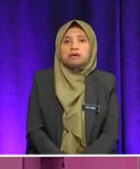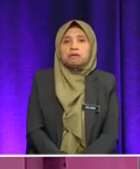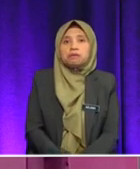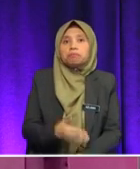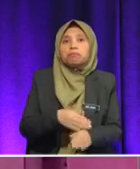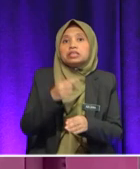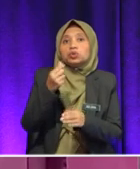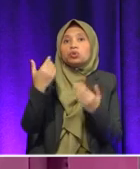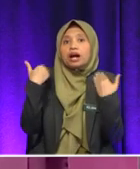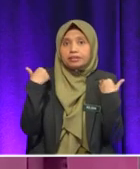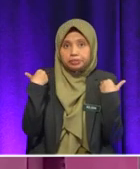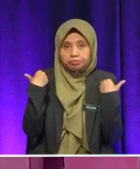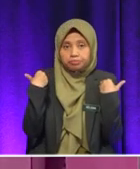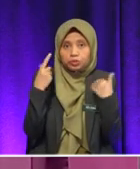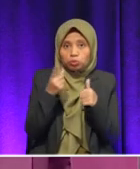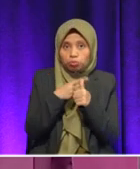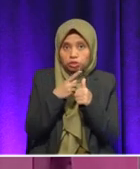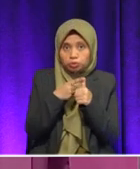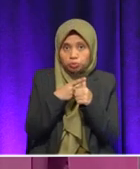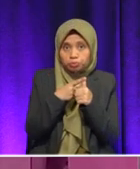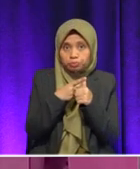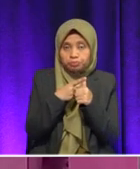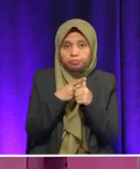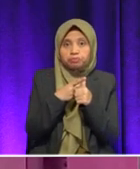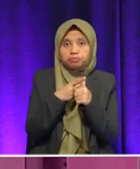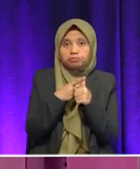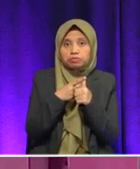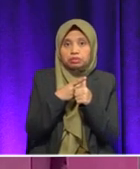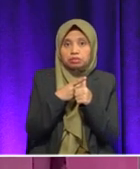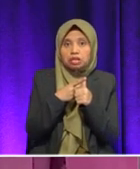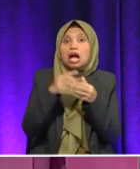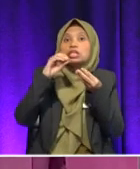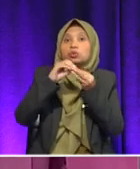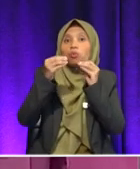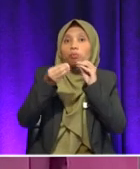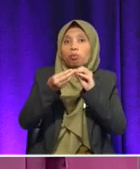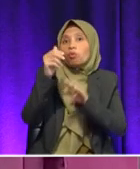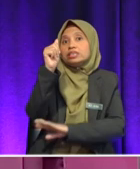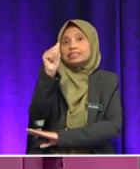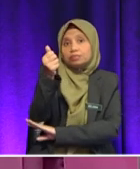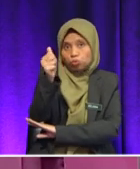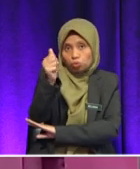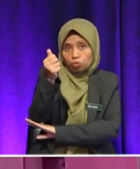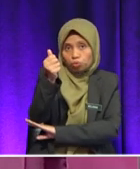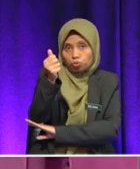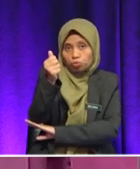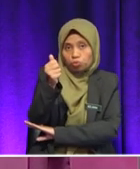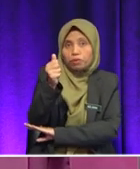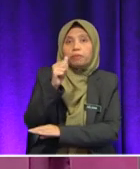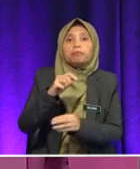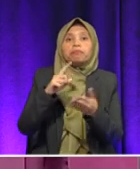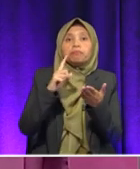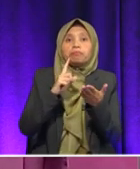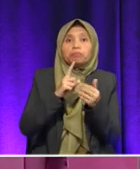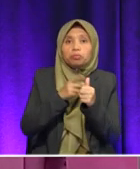sudah Tentunya saya Ina pastikan mudah-murid tahu mesti ada numbuh 10 nah 10 yang